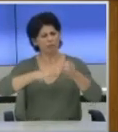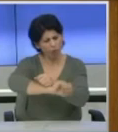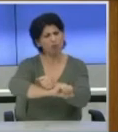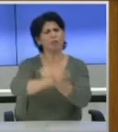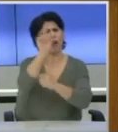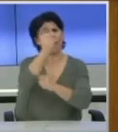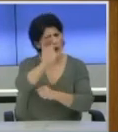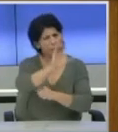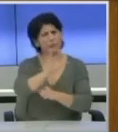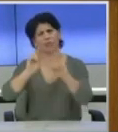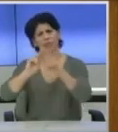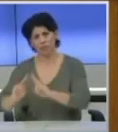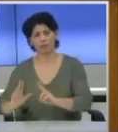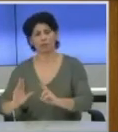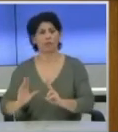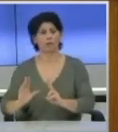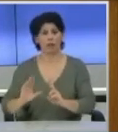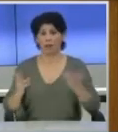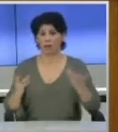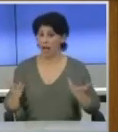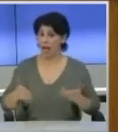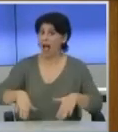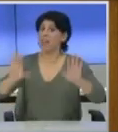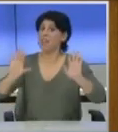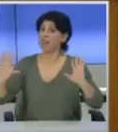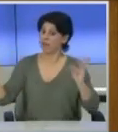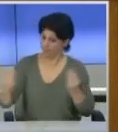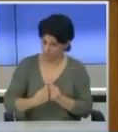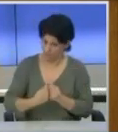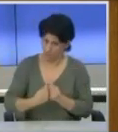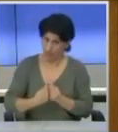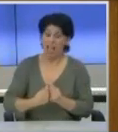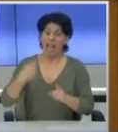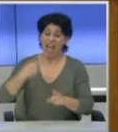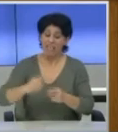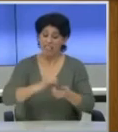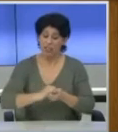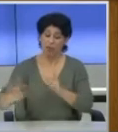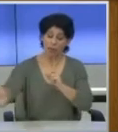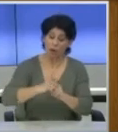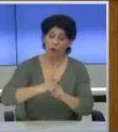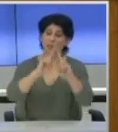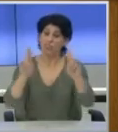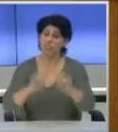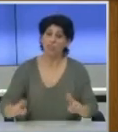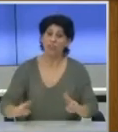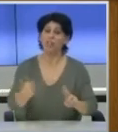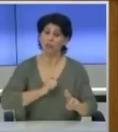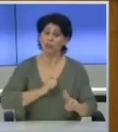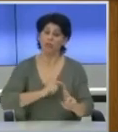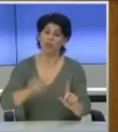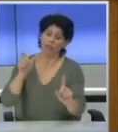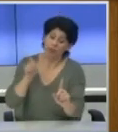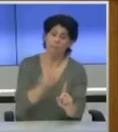Διαφορετικά, ελληνικοί σύλλογοι θα αποκλειστούν από κάθε διεθνή διοργάνωση και οι ιδιοκτήτες τους